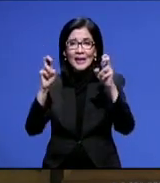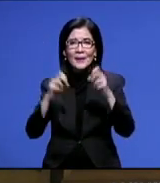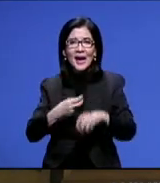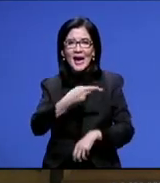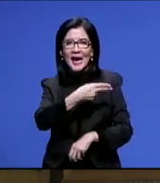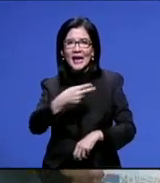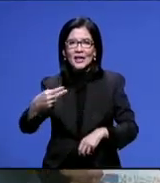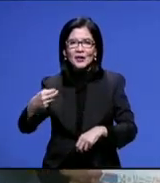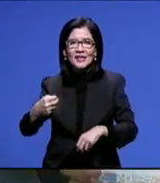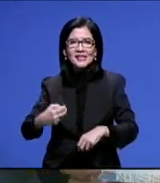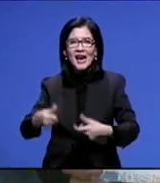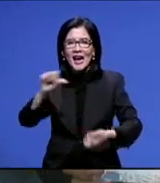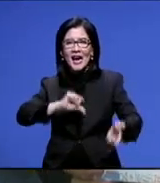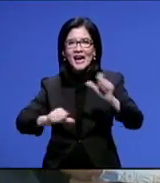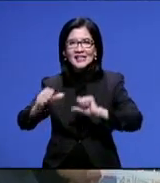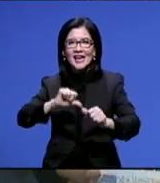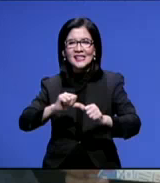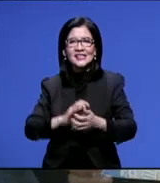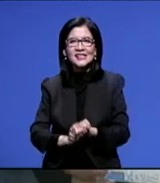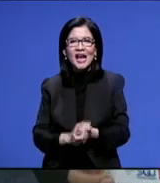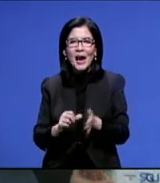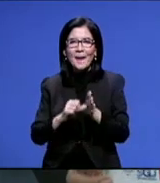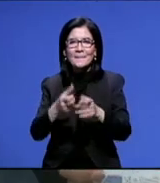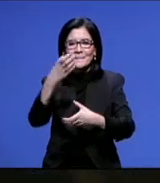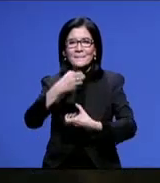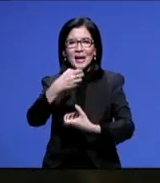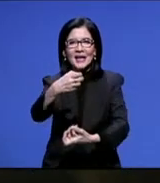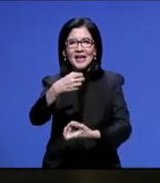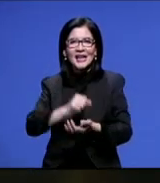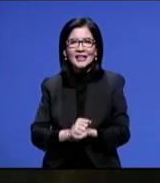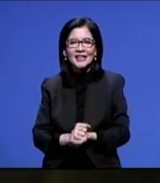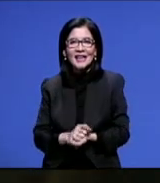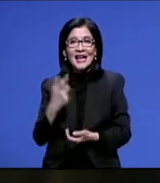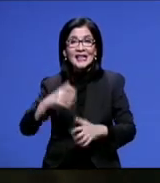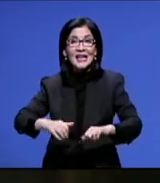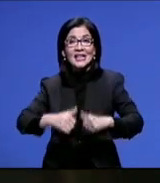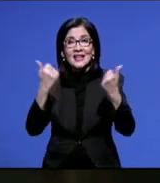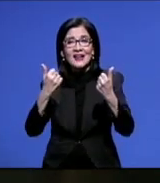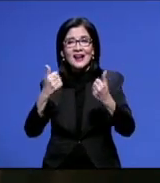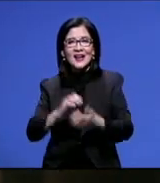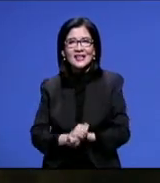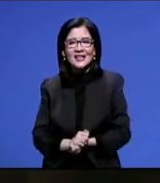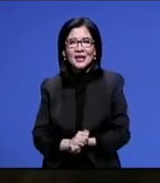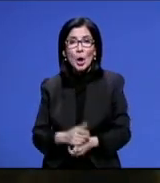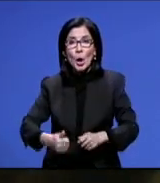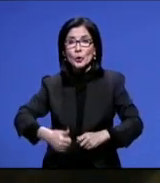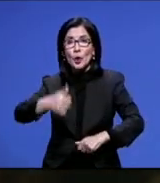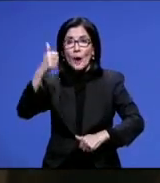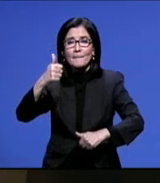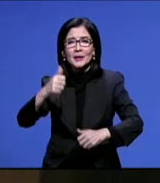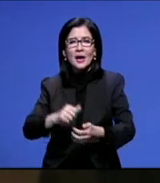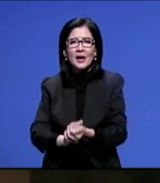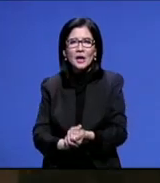Indonesia Fun Science Award atau IFSA pada 9 Maret lalu di Tangerang Selatan, Banten. Mengalahkan ratusan